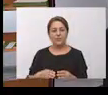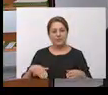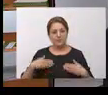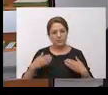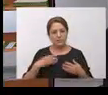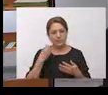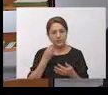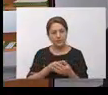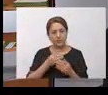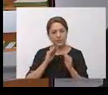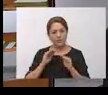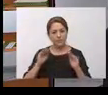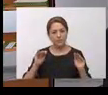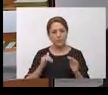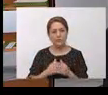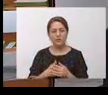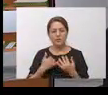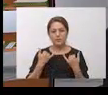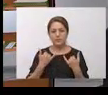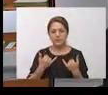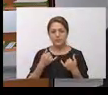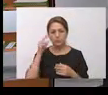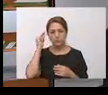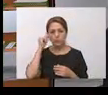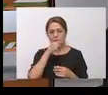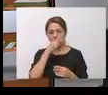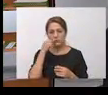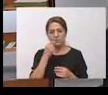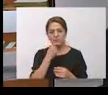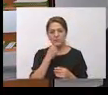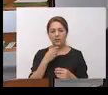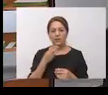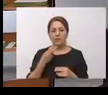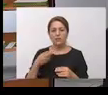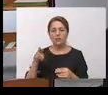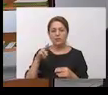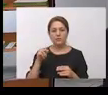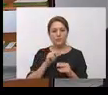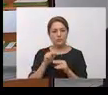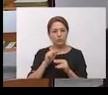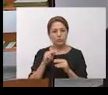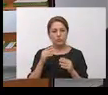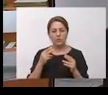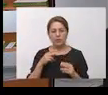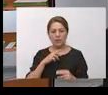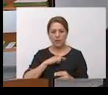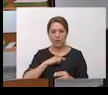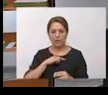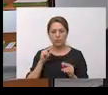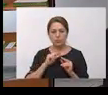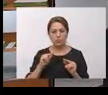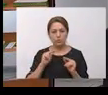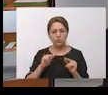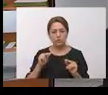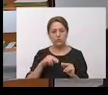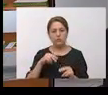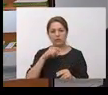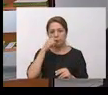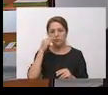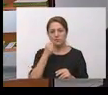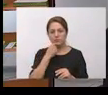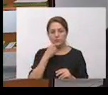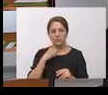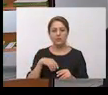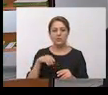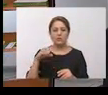Здравствуйте, дорогие ребята! Сегодня урок русского языка для вас проведу я, учитель русского языка и литературы